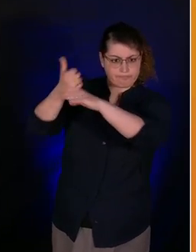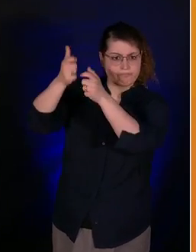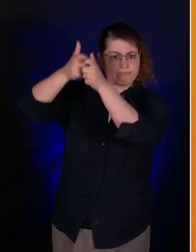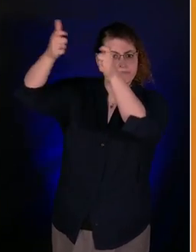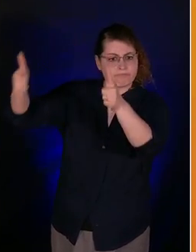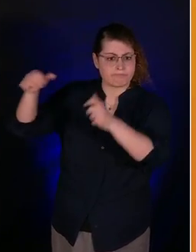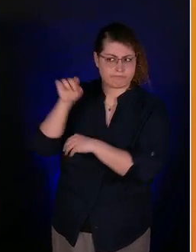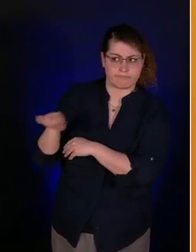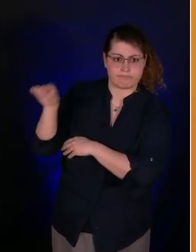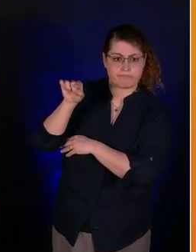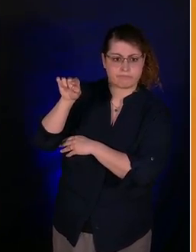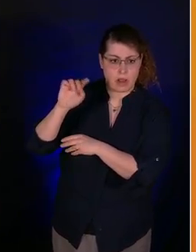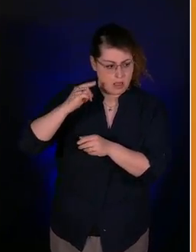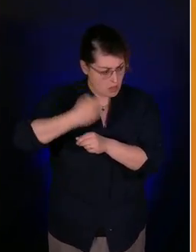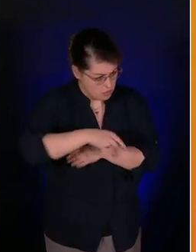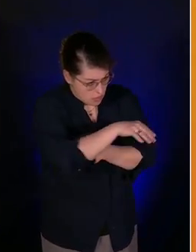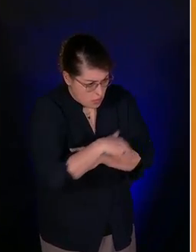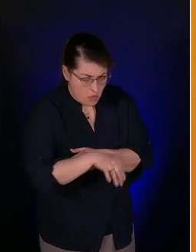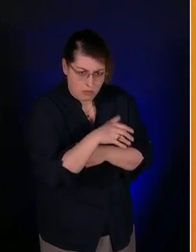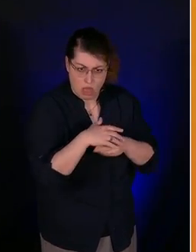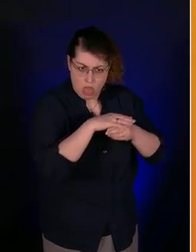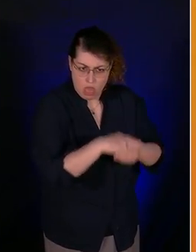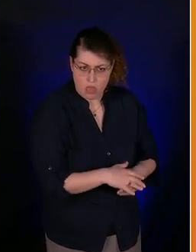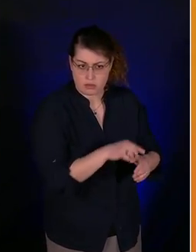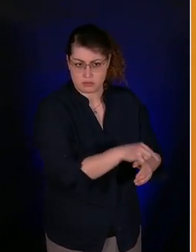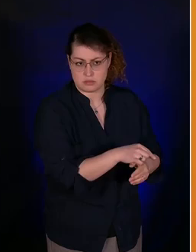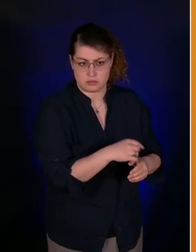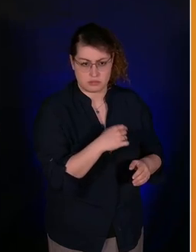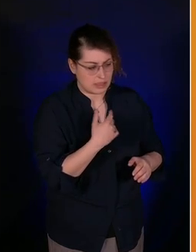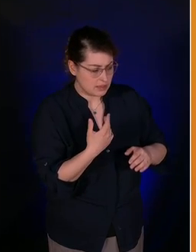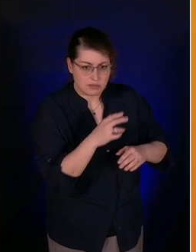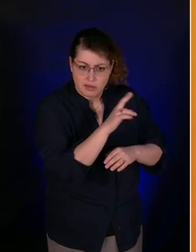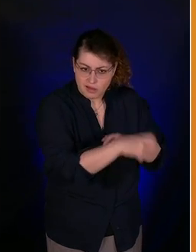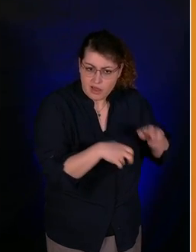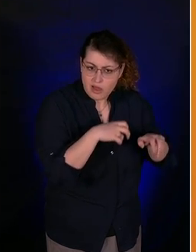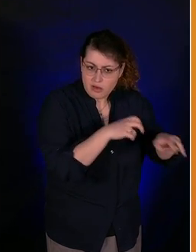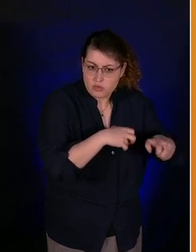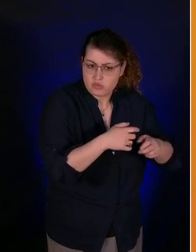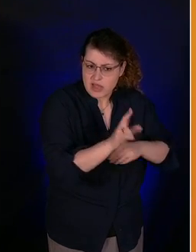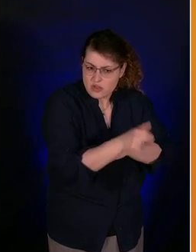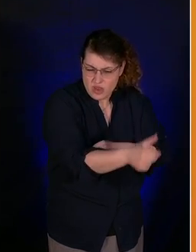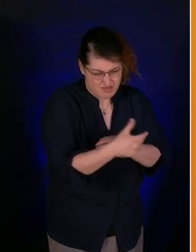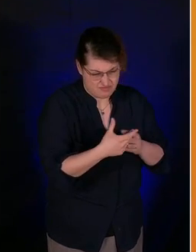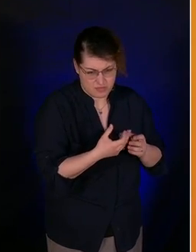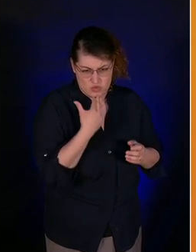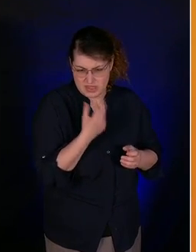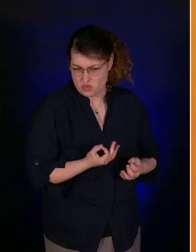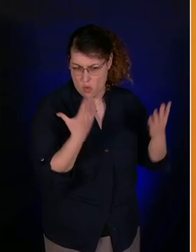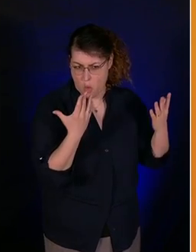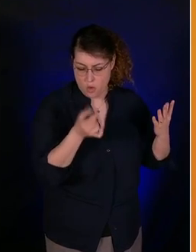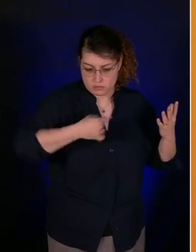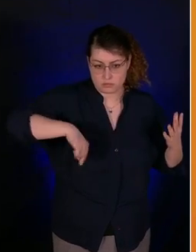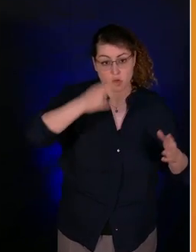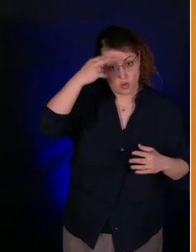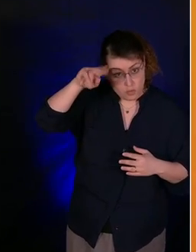capitalistes surexploite les hommes et les ressources naturelles. Les subventions publiques et européennes